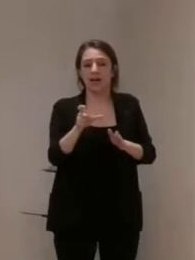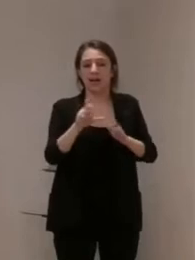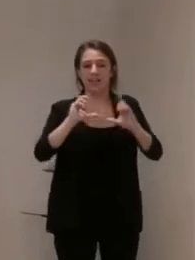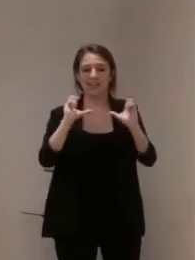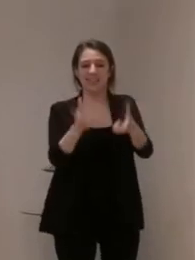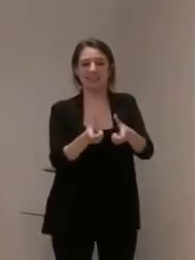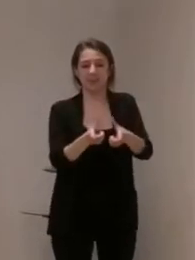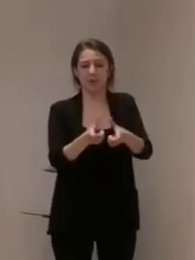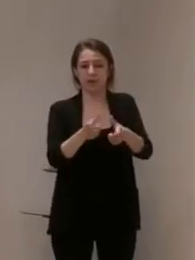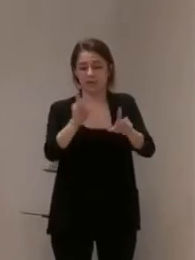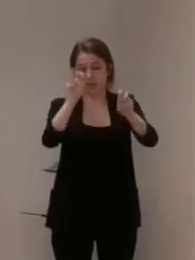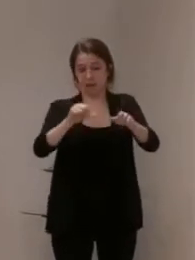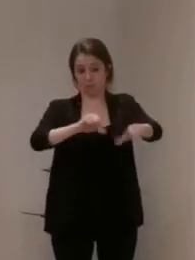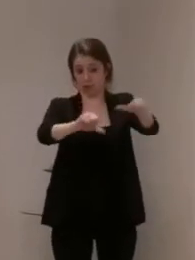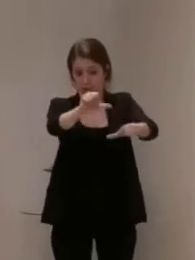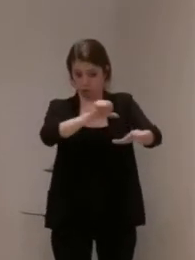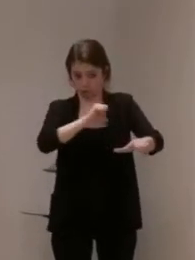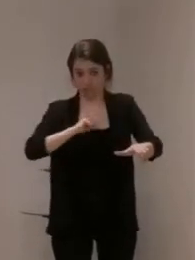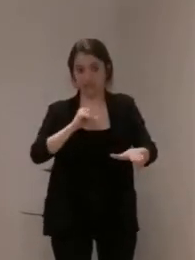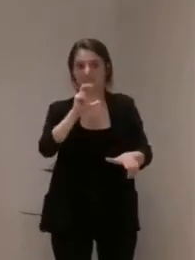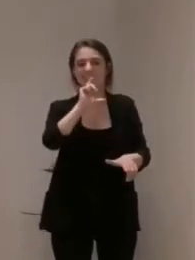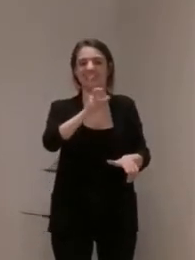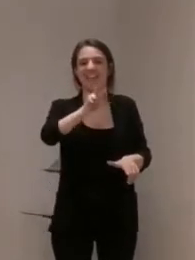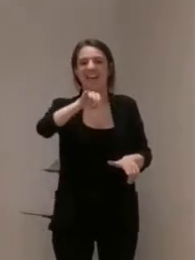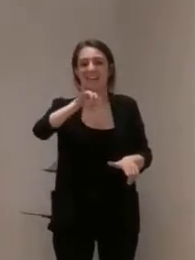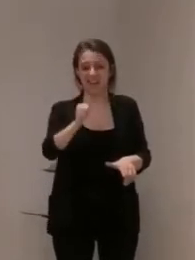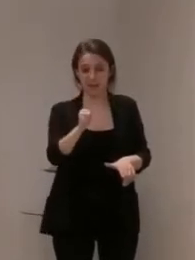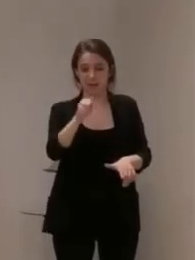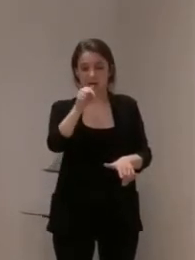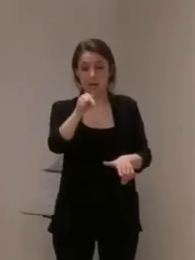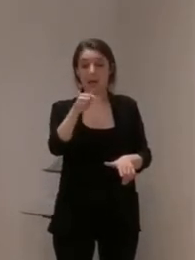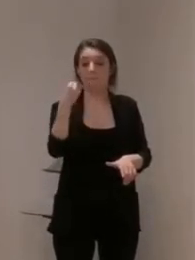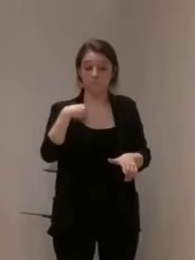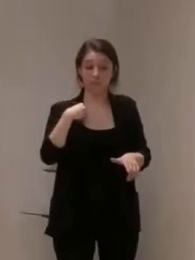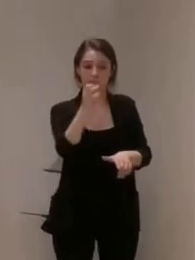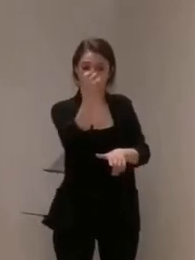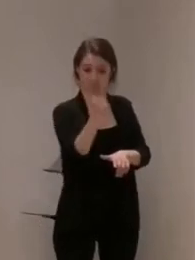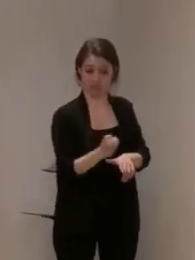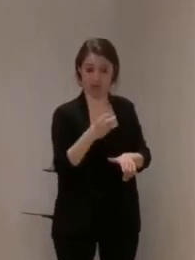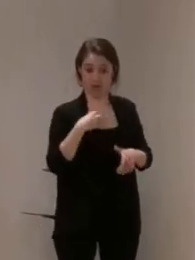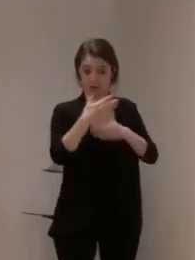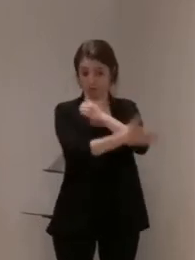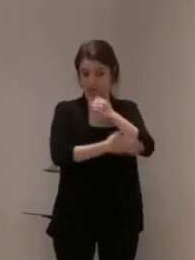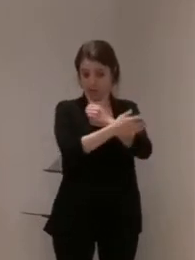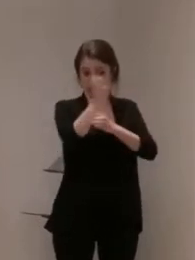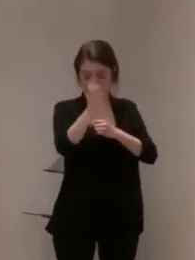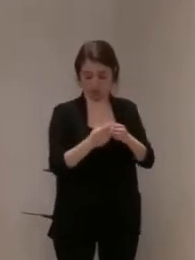la Xènia García. La Xènia García va venir a Vila Ventana i ho va explicar. I el que explicava,